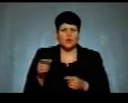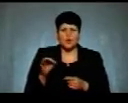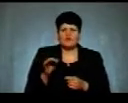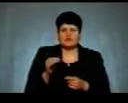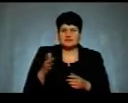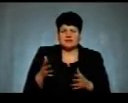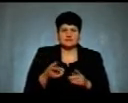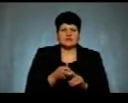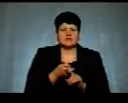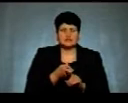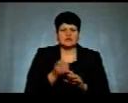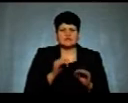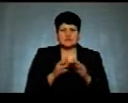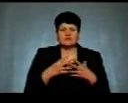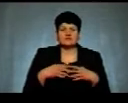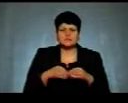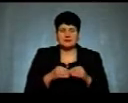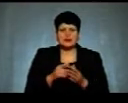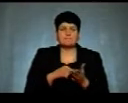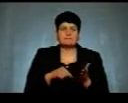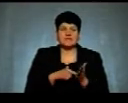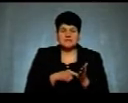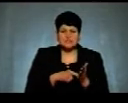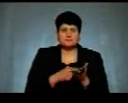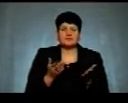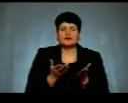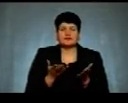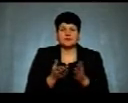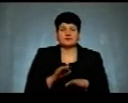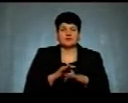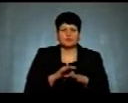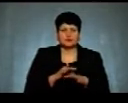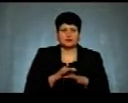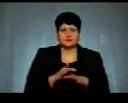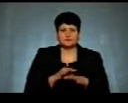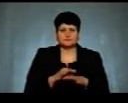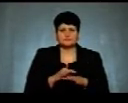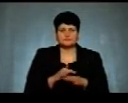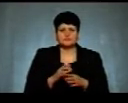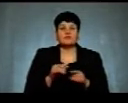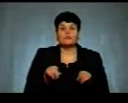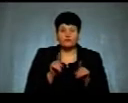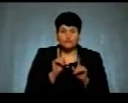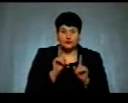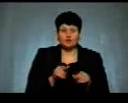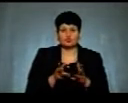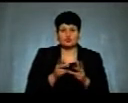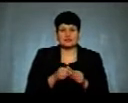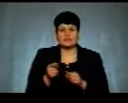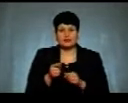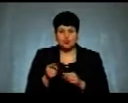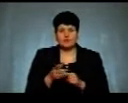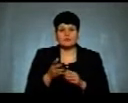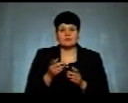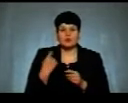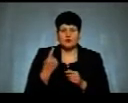в залежності від складу сім'ї і міста, де він здійснює піднайом, в тому числі і Тернопіль, Тернопільської області, держава